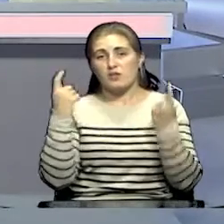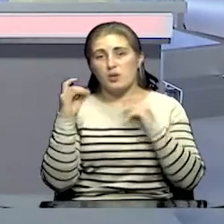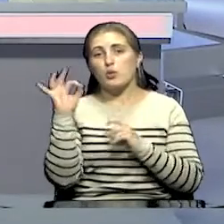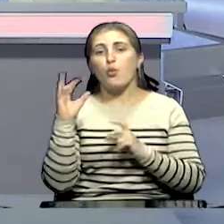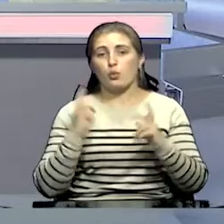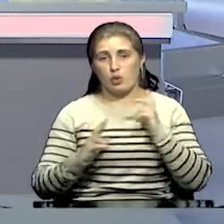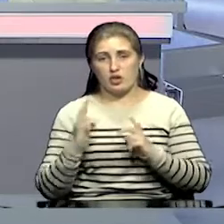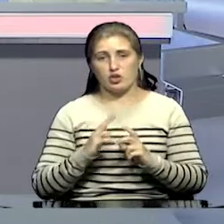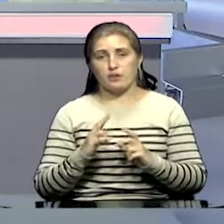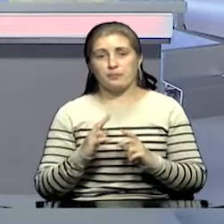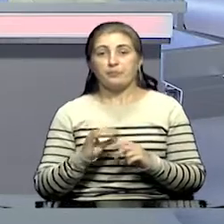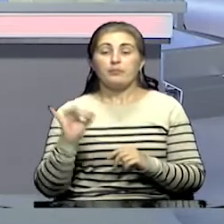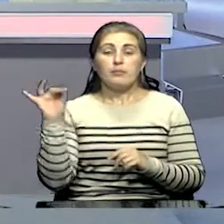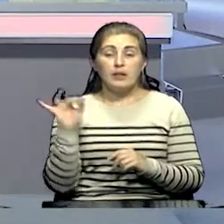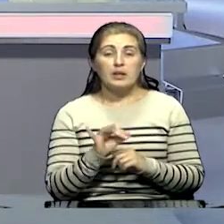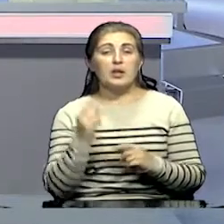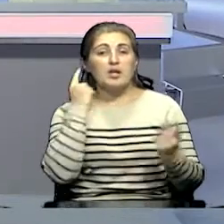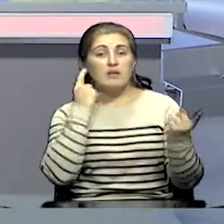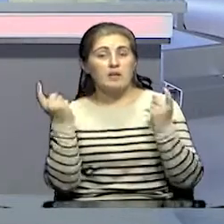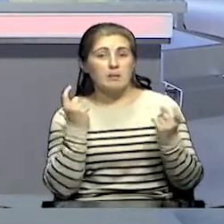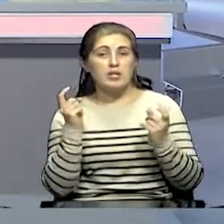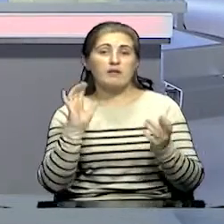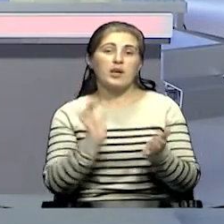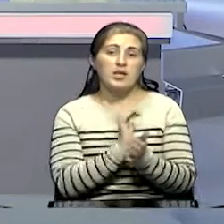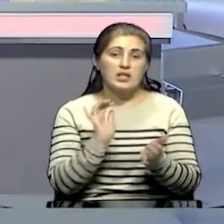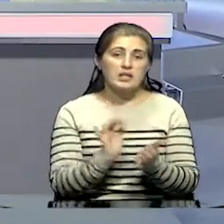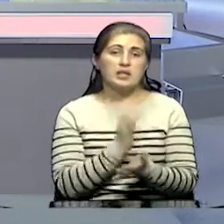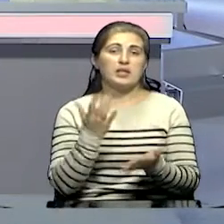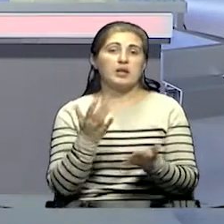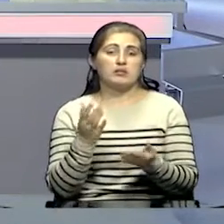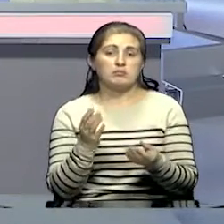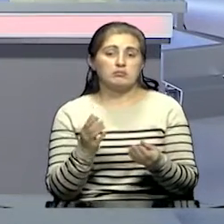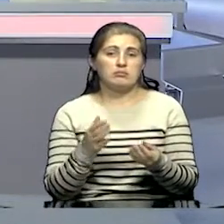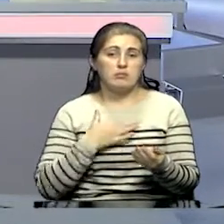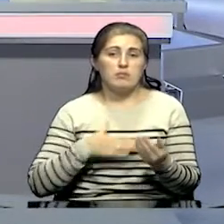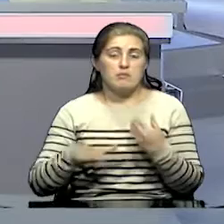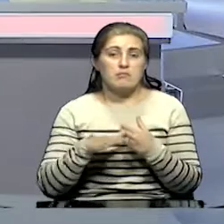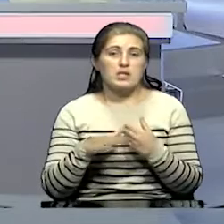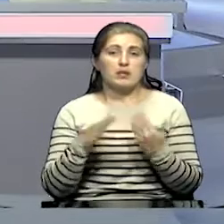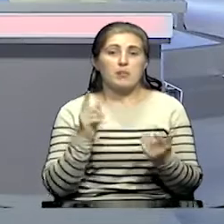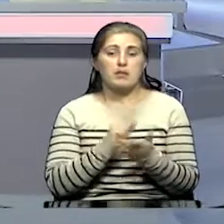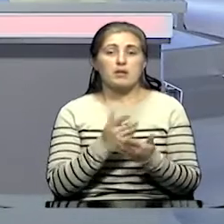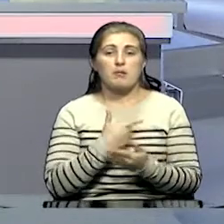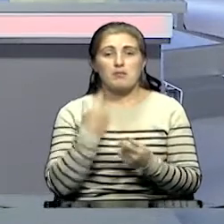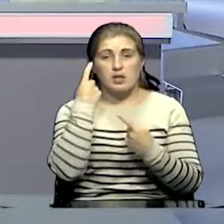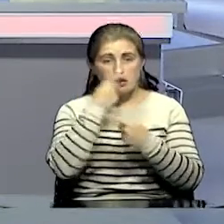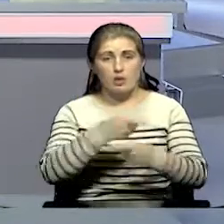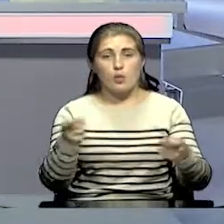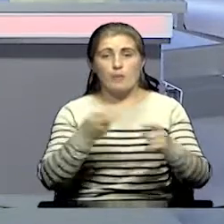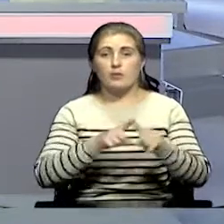и информация в газетах местных обязательным и даем потому что очень часто